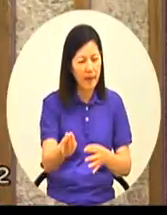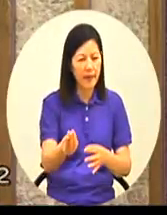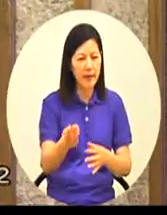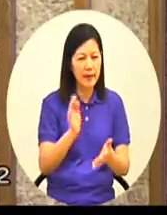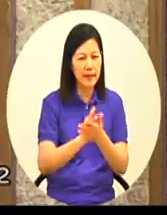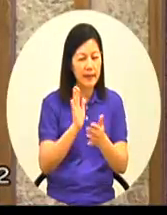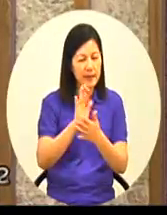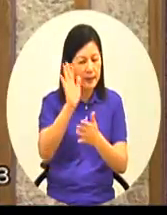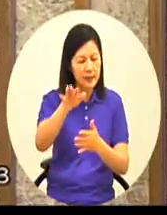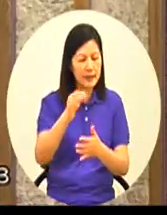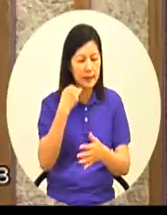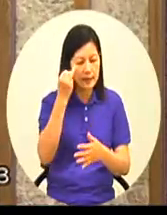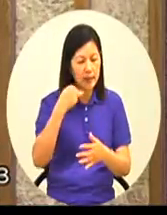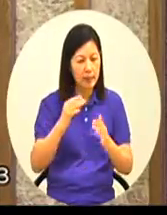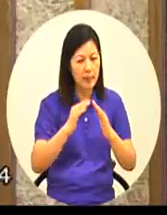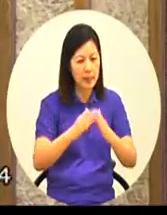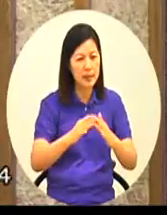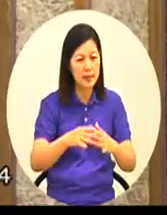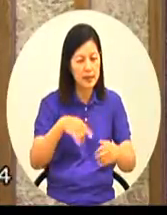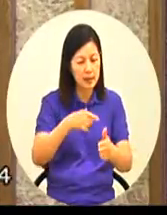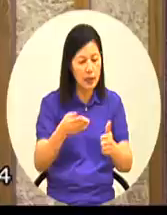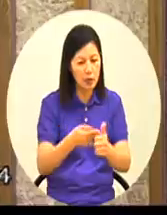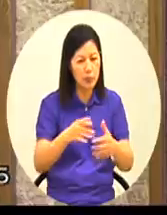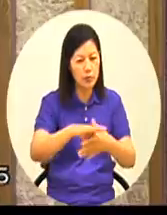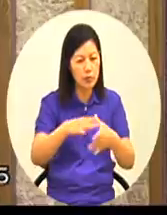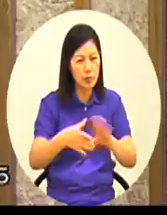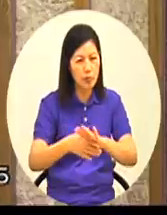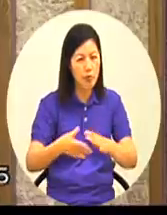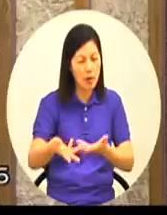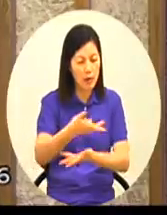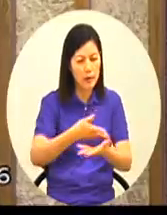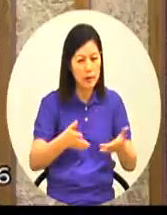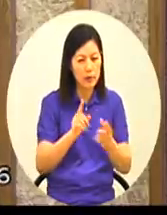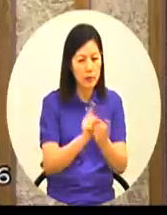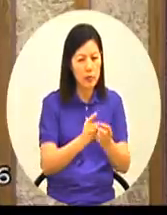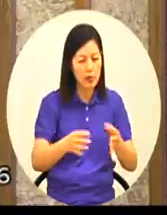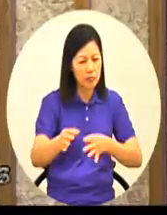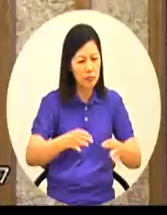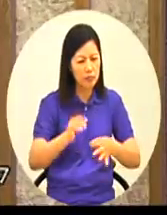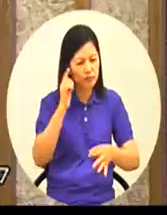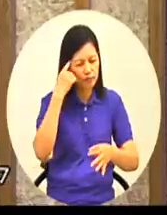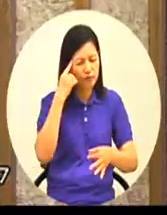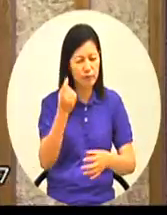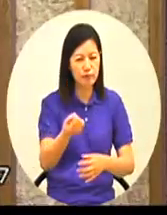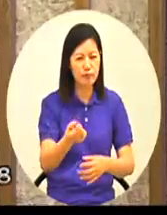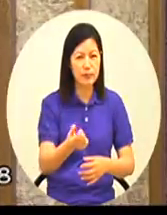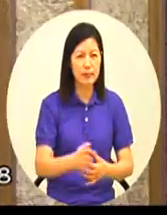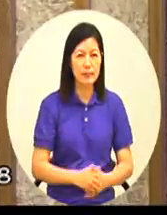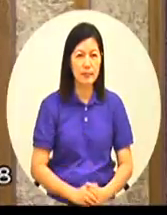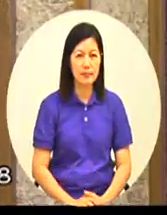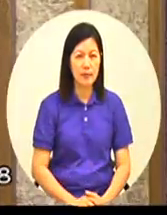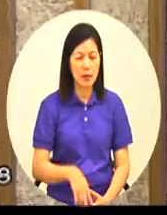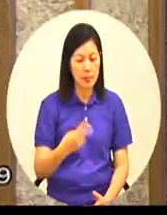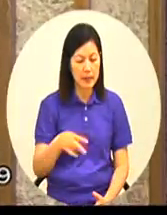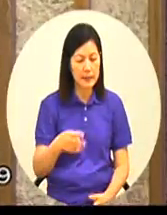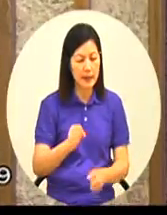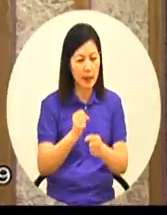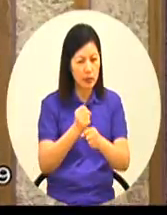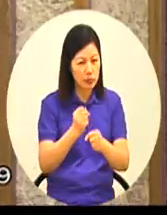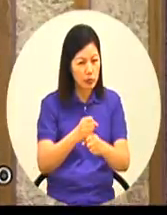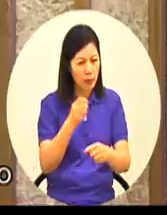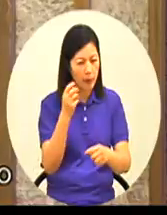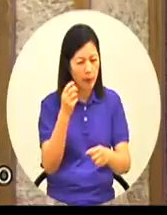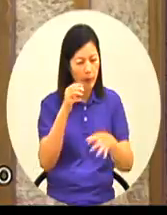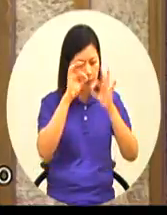推姐妹是都比较在教育交流、文化交流这部分，对商业方面思考真的比较少。那我们会再来做检讨，